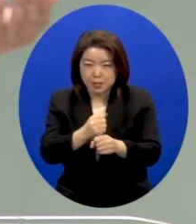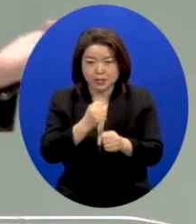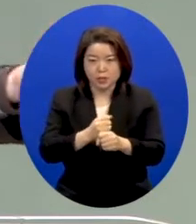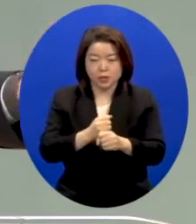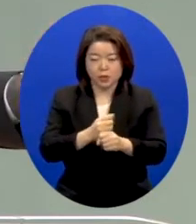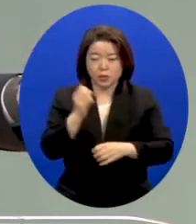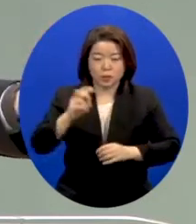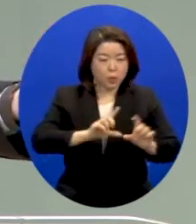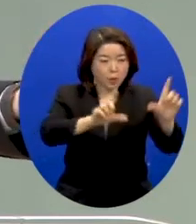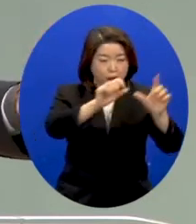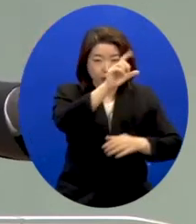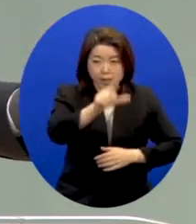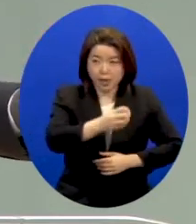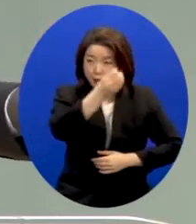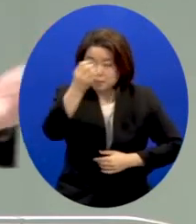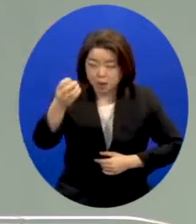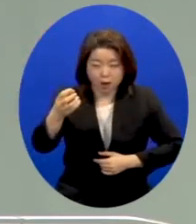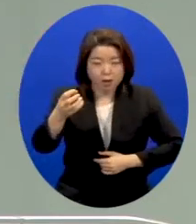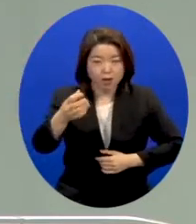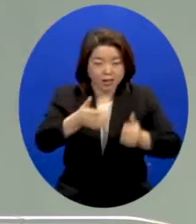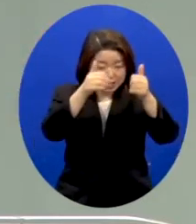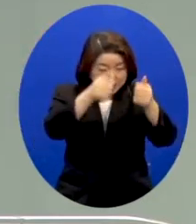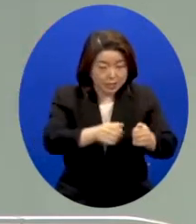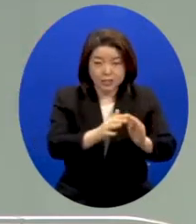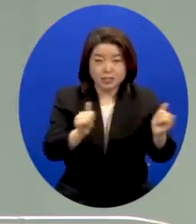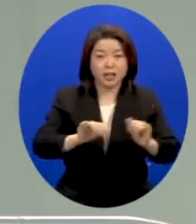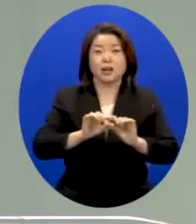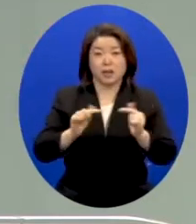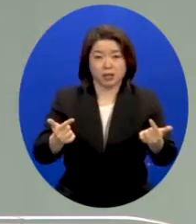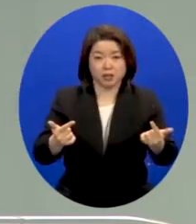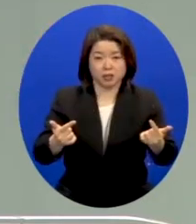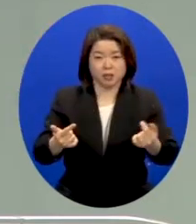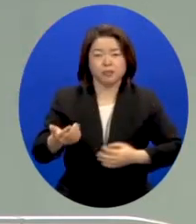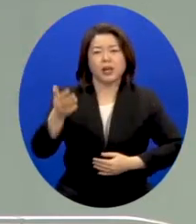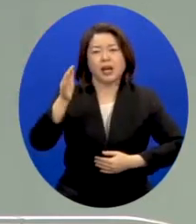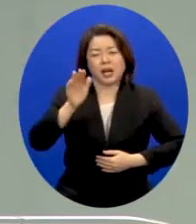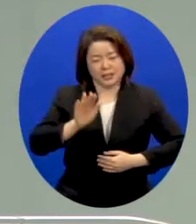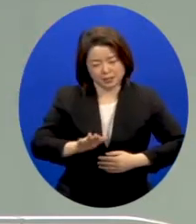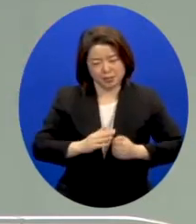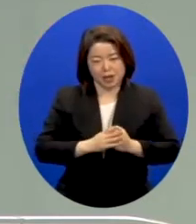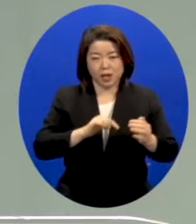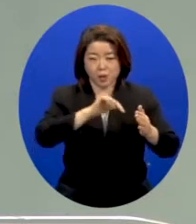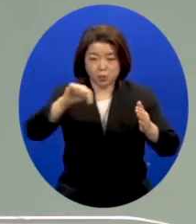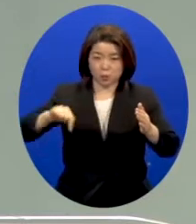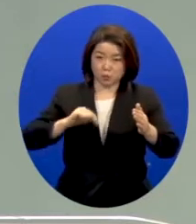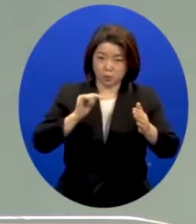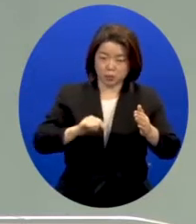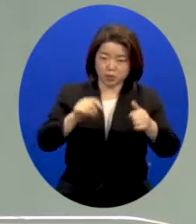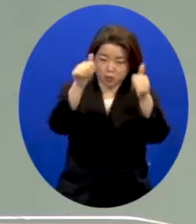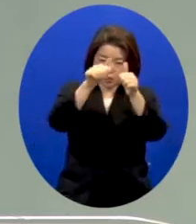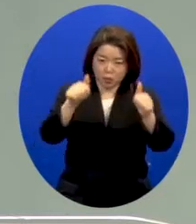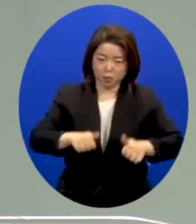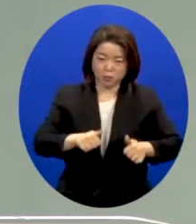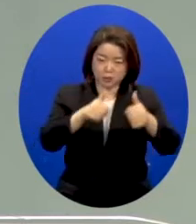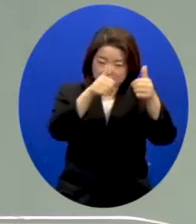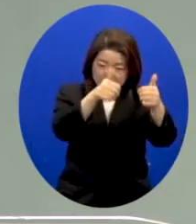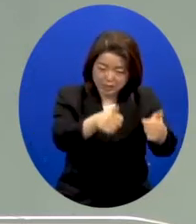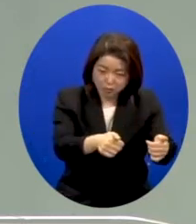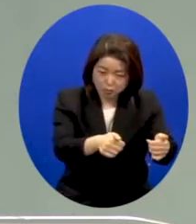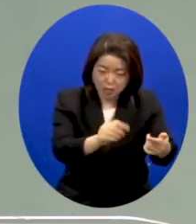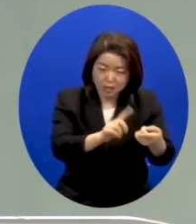달을 섬기는 사람은 아닙니다 그러나 역시 우리에게도 우상숭배는 매우 중요한